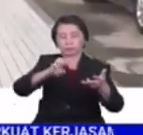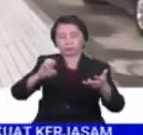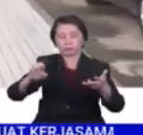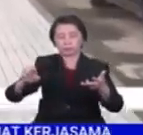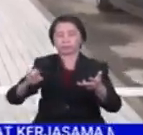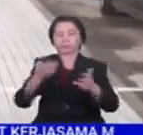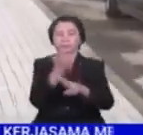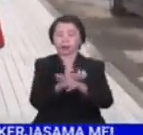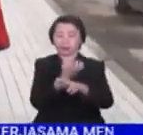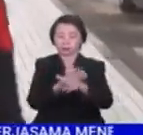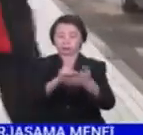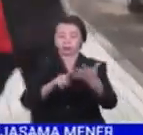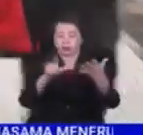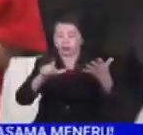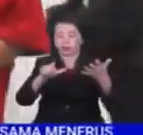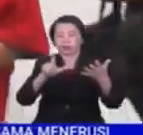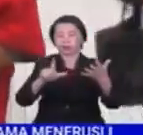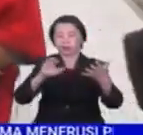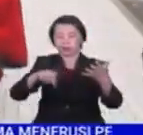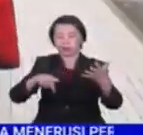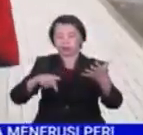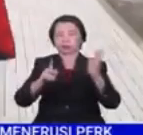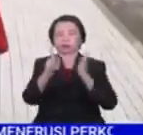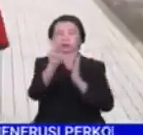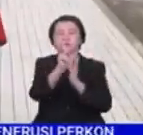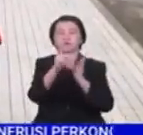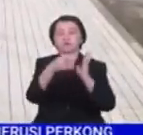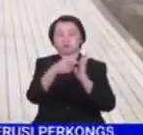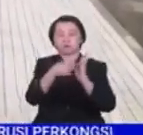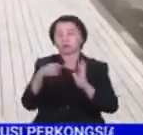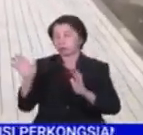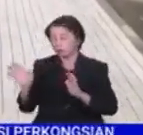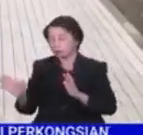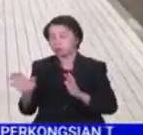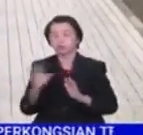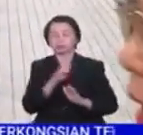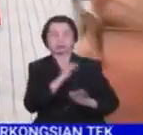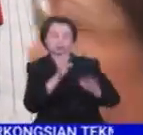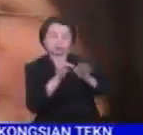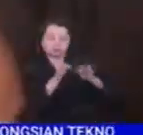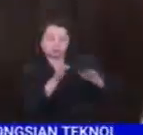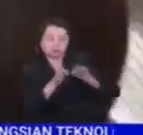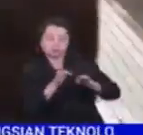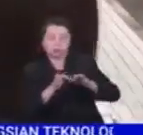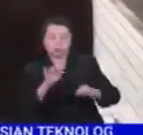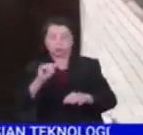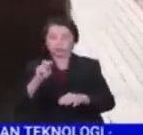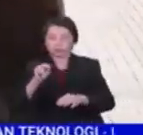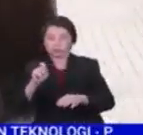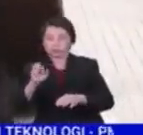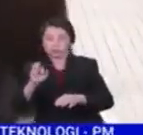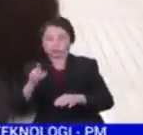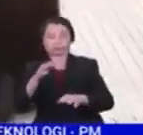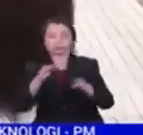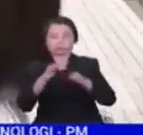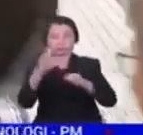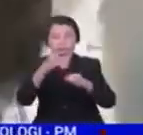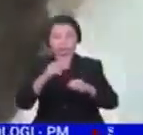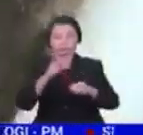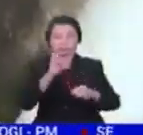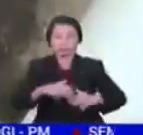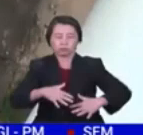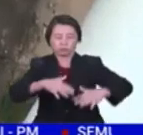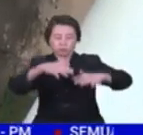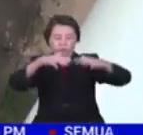Bakaran Batu dan yipeng Kepong bloeddruk menerangkan inisiatif interior design ia membagi mengatasi masalah banjir